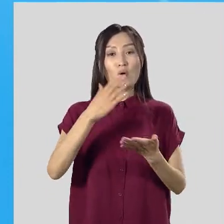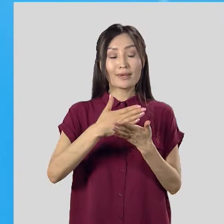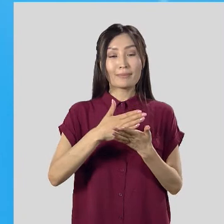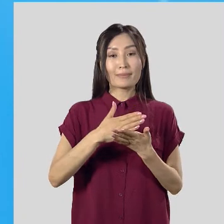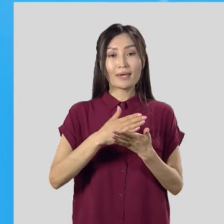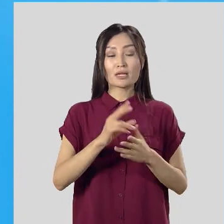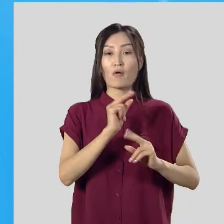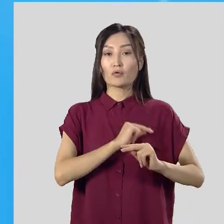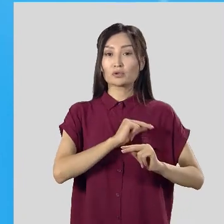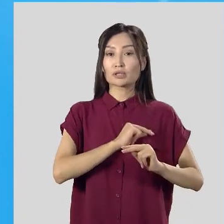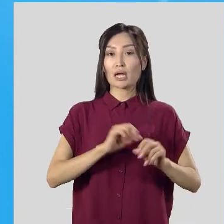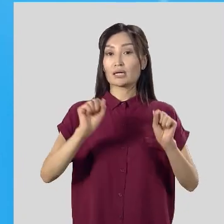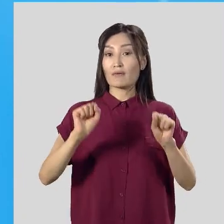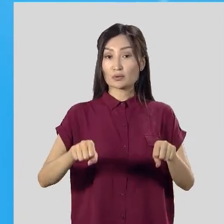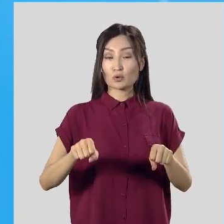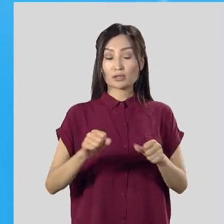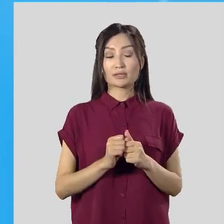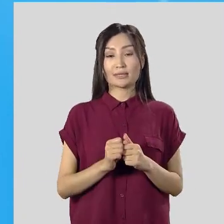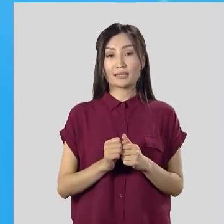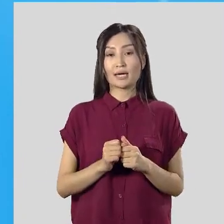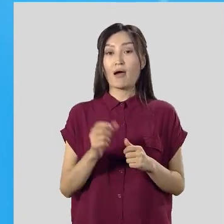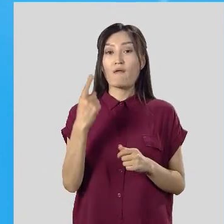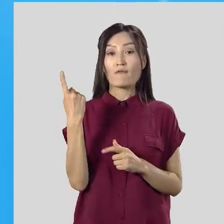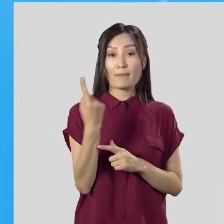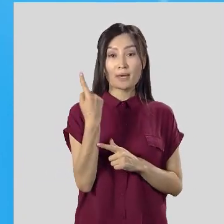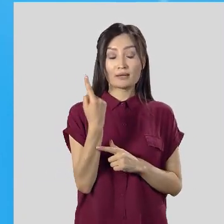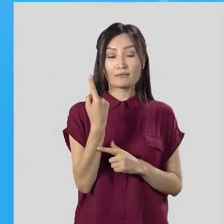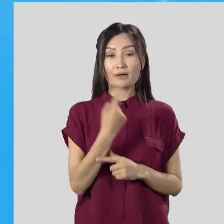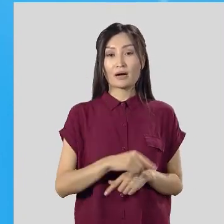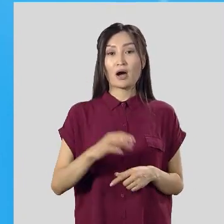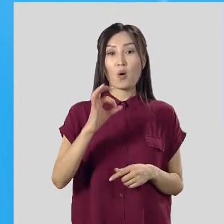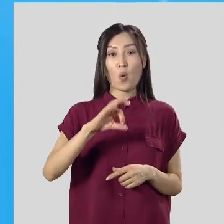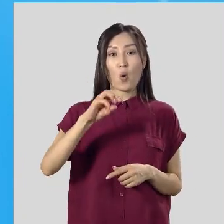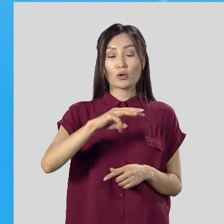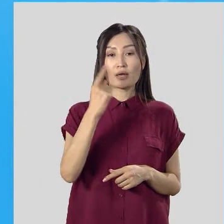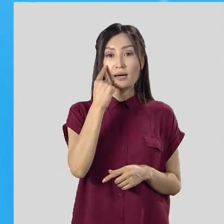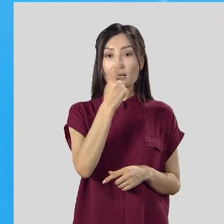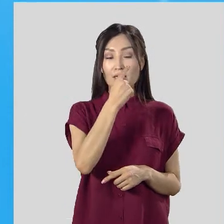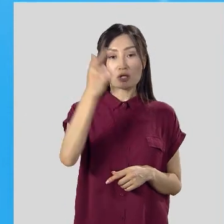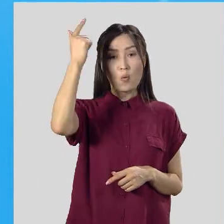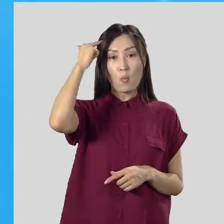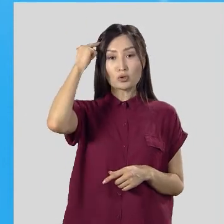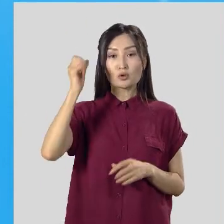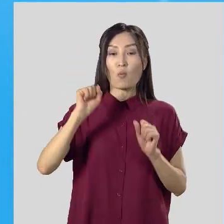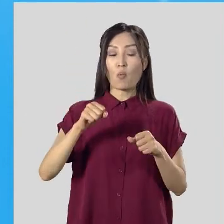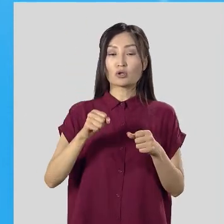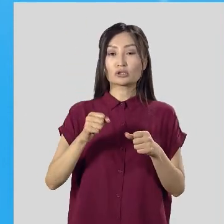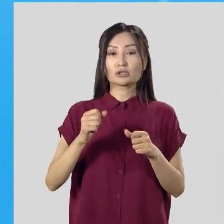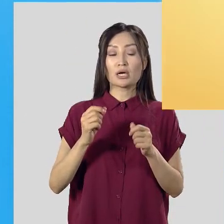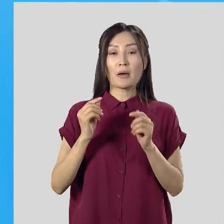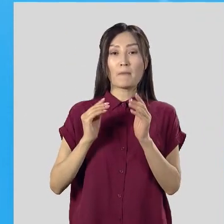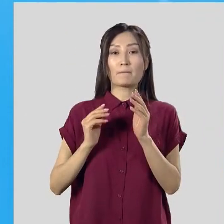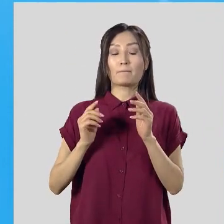предел функциональных возможностей. Во-первых, от глаз в мозг может приходить